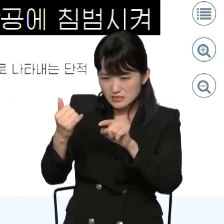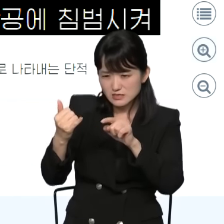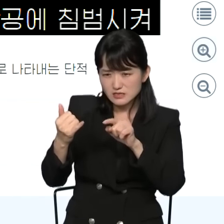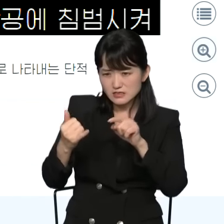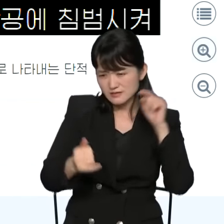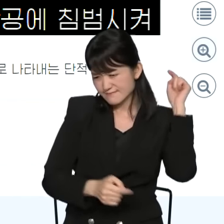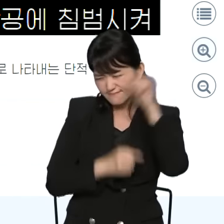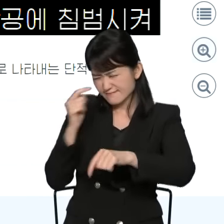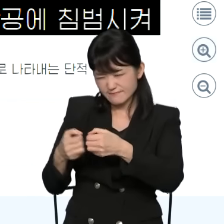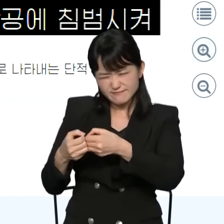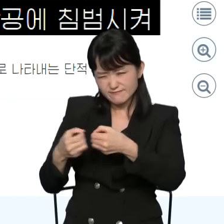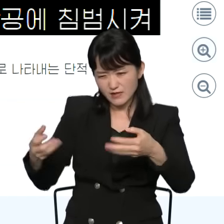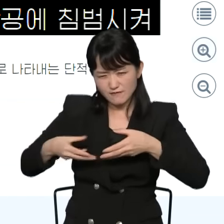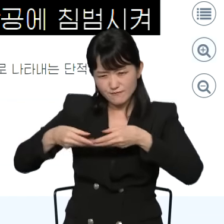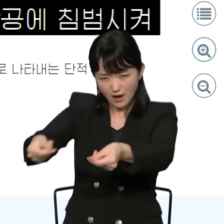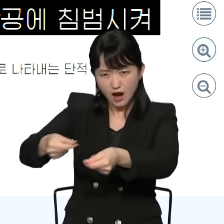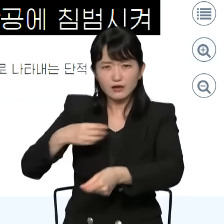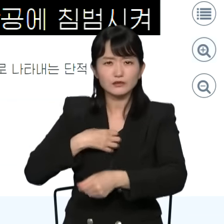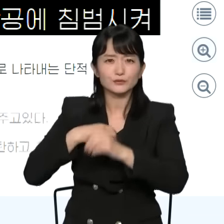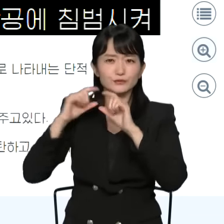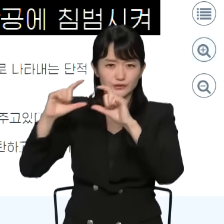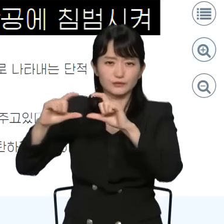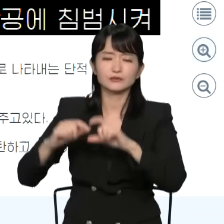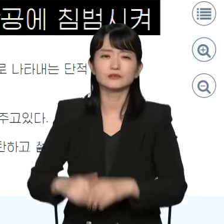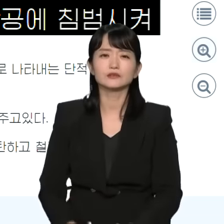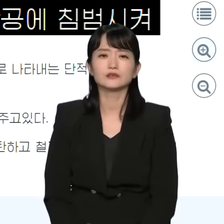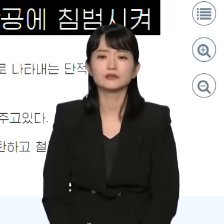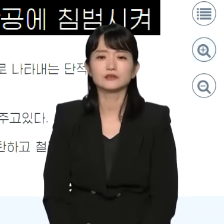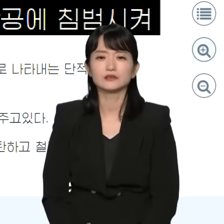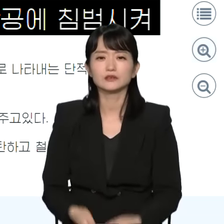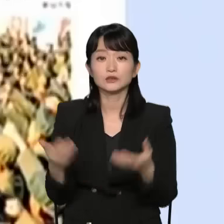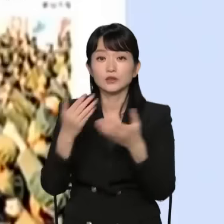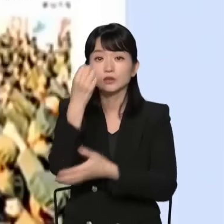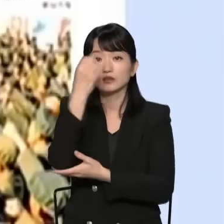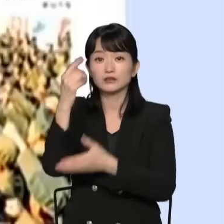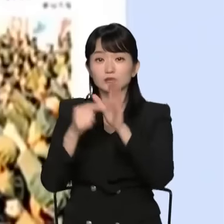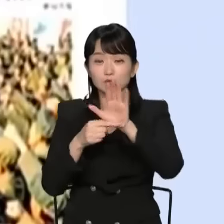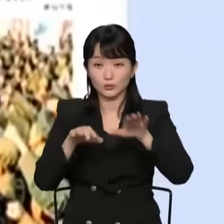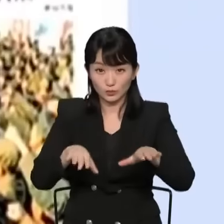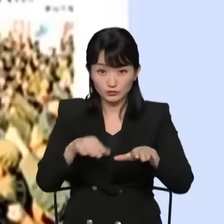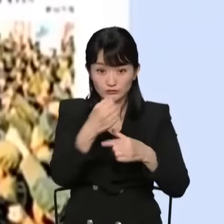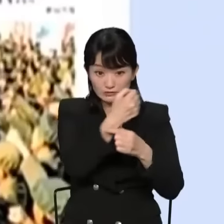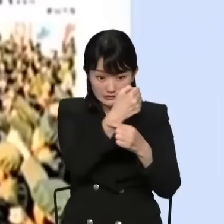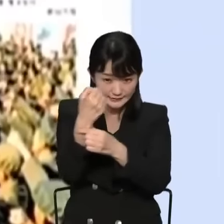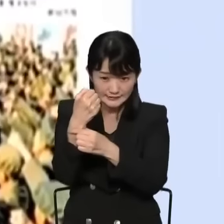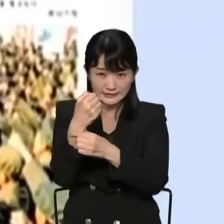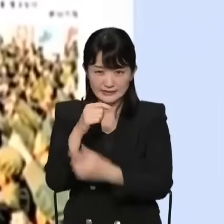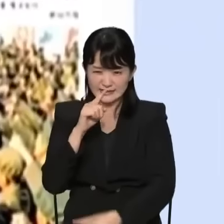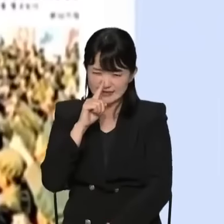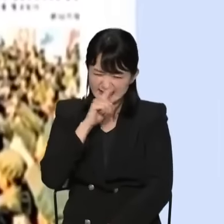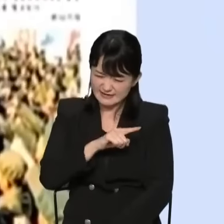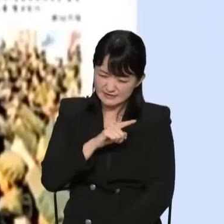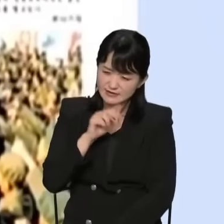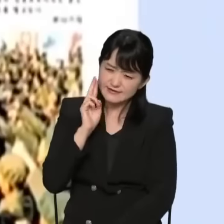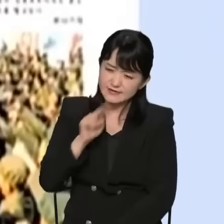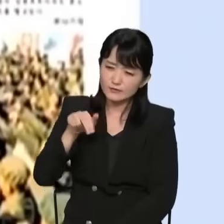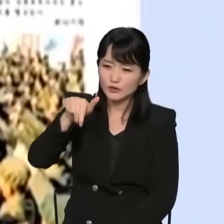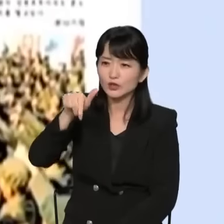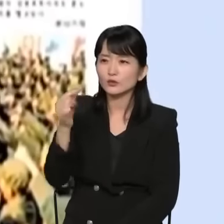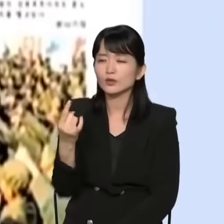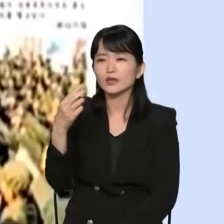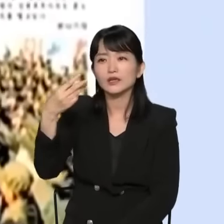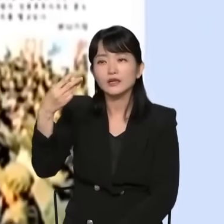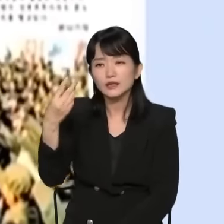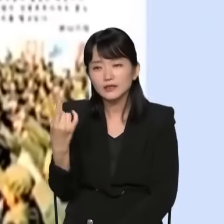끔찍한 참변이 일어날 것이라고 경고했습니다. 노동신문도 오늘자 일면에 아기에 쩌든 괴뢰놈이란 주민들의